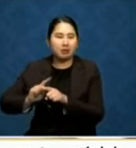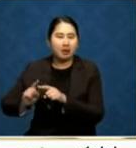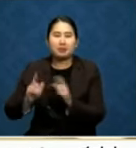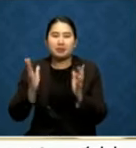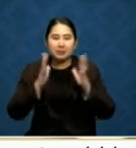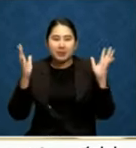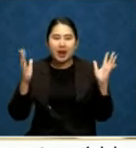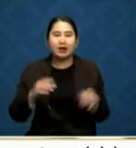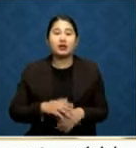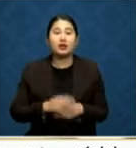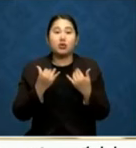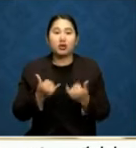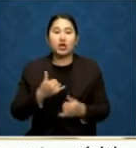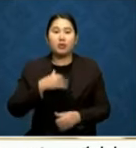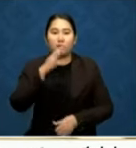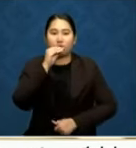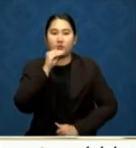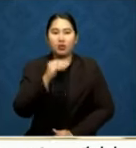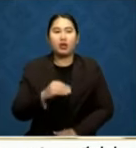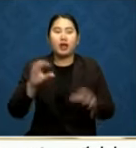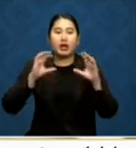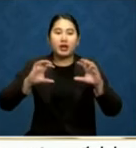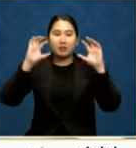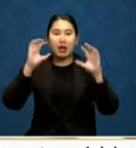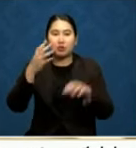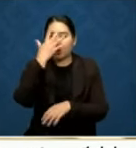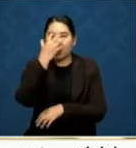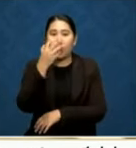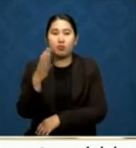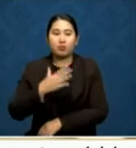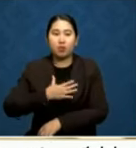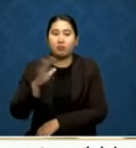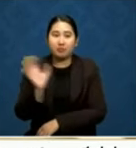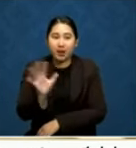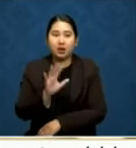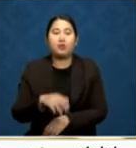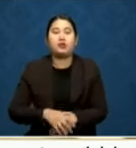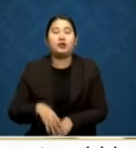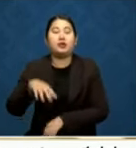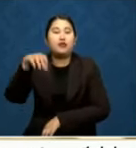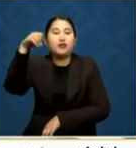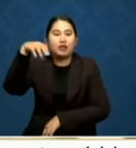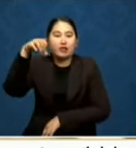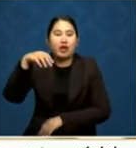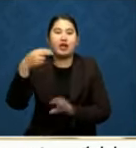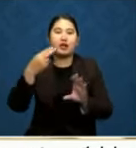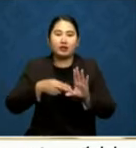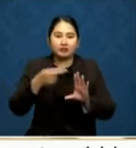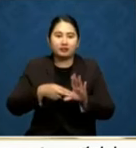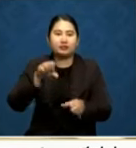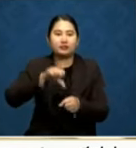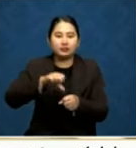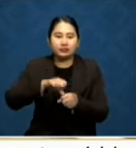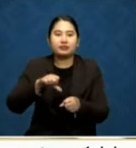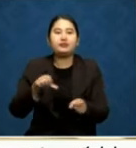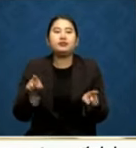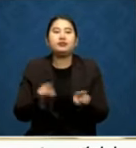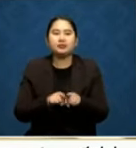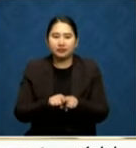แต่วนนี้ผมพูด รรฐบารก็อยากโรธ bildดเรื่องไฟ้าเนี่ย กัเรองน้มน เรื่องก้านะครับ